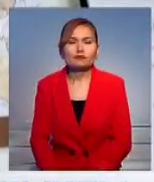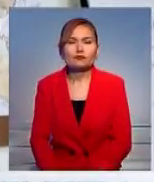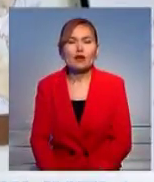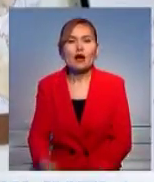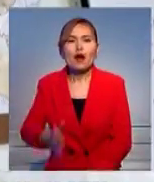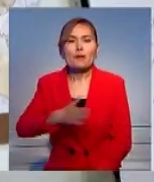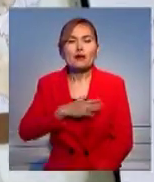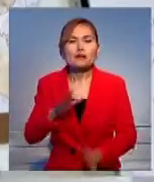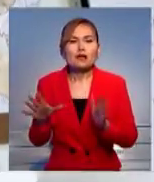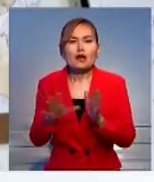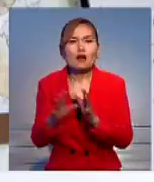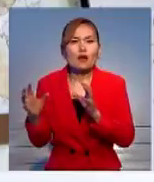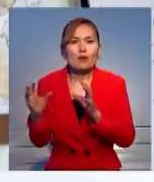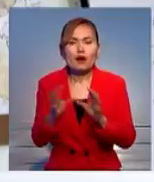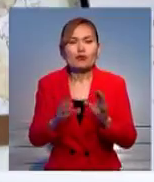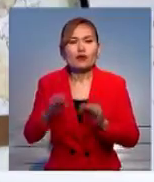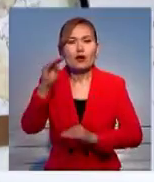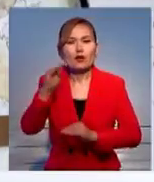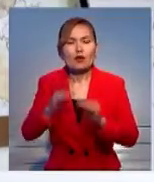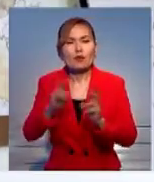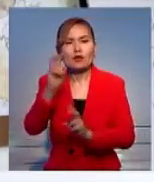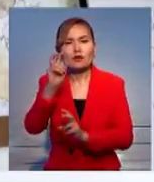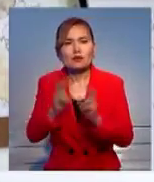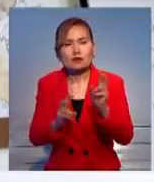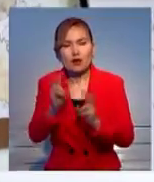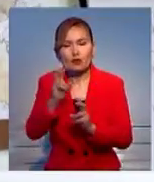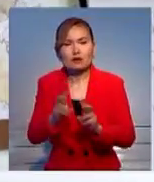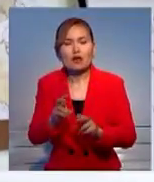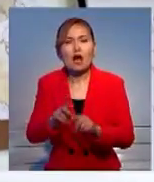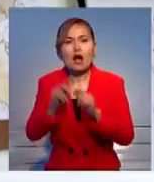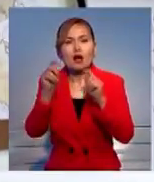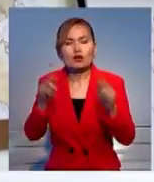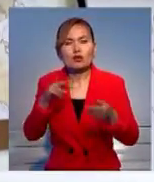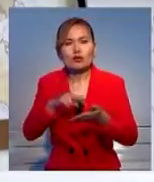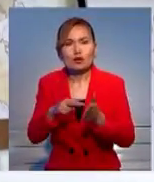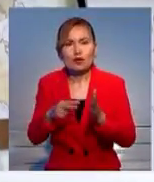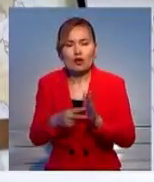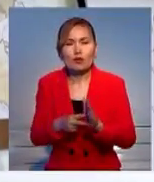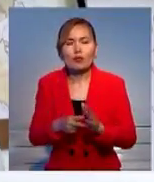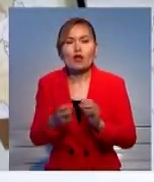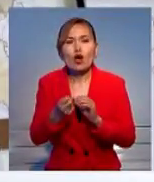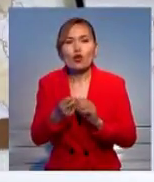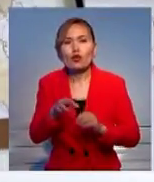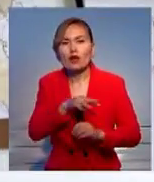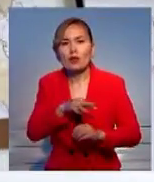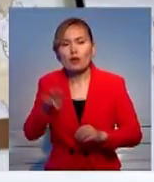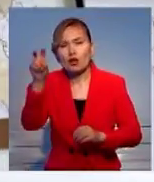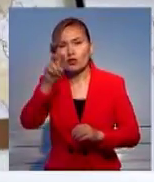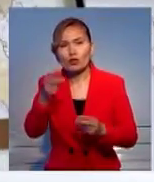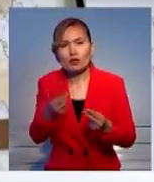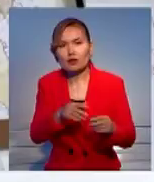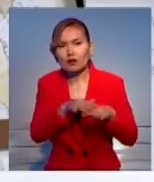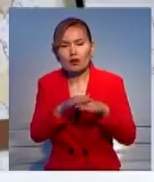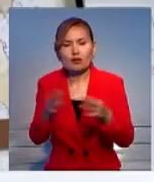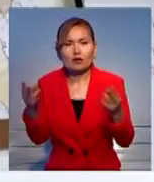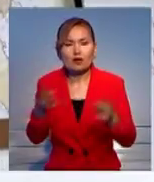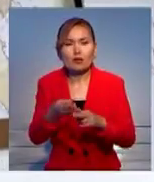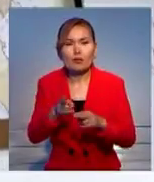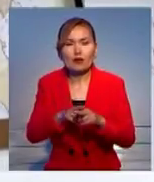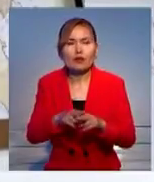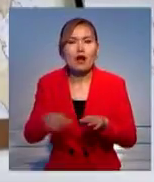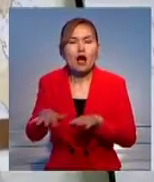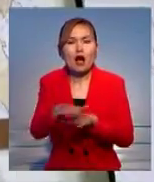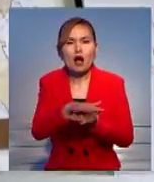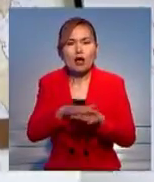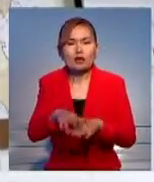Біз электроавтобус құрастыратын зауыт салуды жоспарлап отырмыз. Жобаға 12 миллион доллардан аса инвестиция қажет. Жергілікті